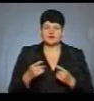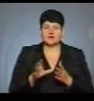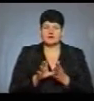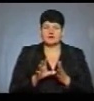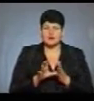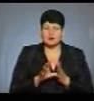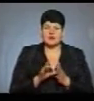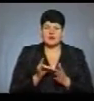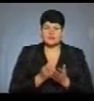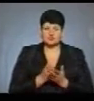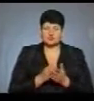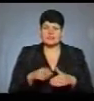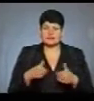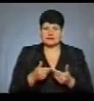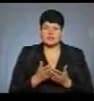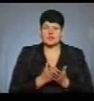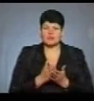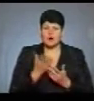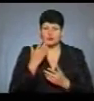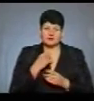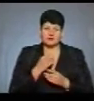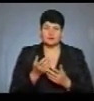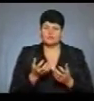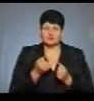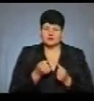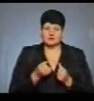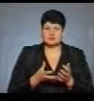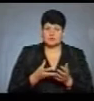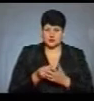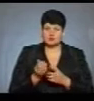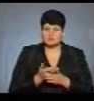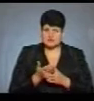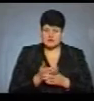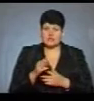чи надання послуги. А коли вже прийде оплата субсидії, то